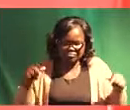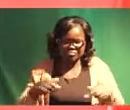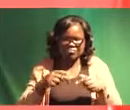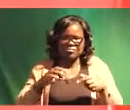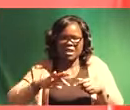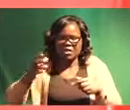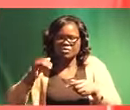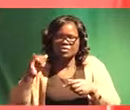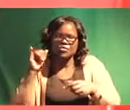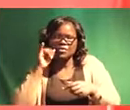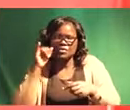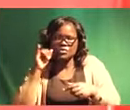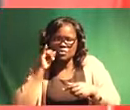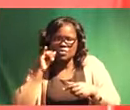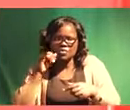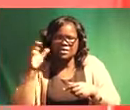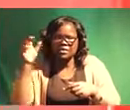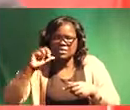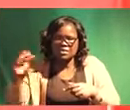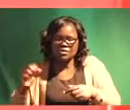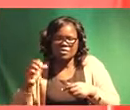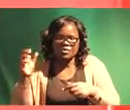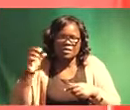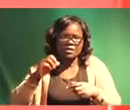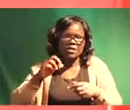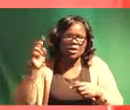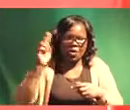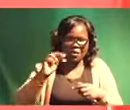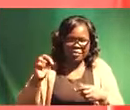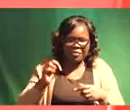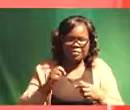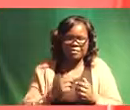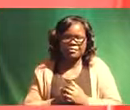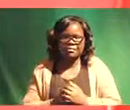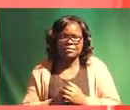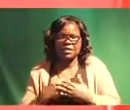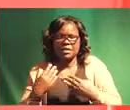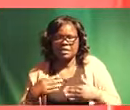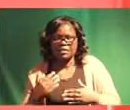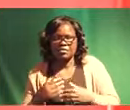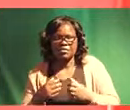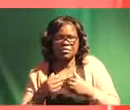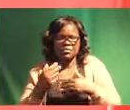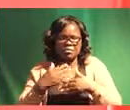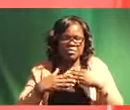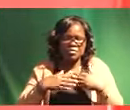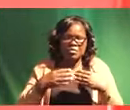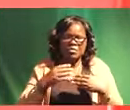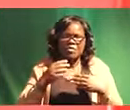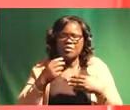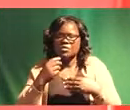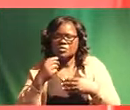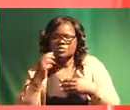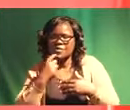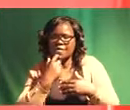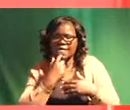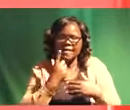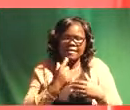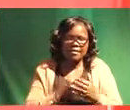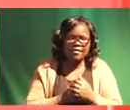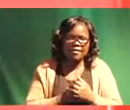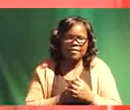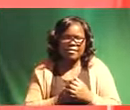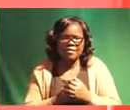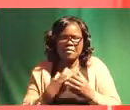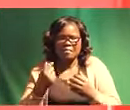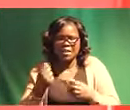kaunti ya Isiolo. Upande wa south, upande wa south, wa north. Wale tumepakana nao ni Boran, ni Turkana.